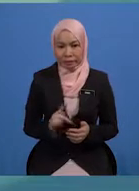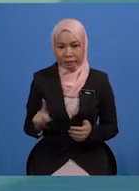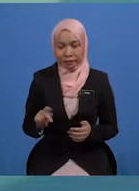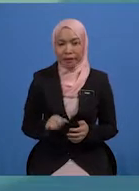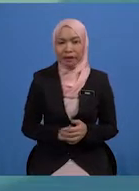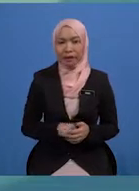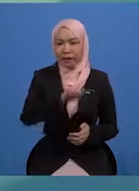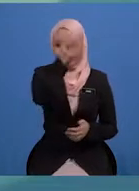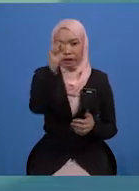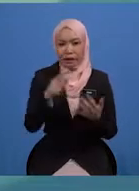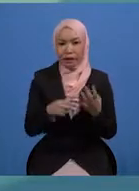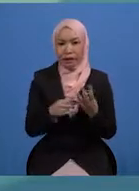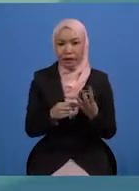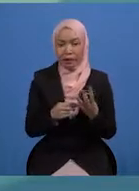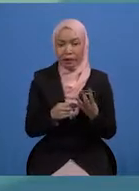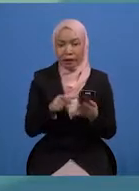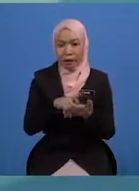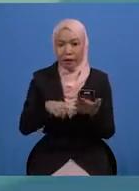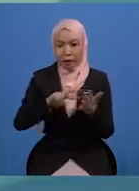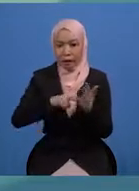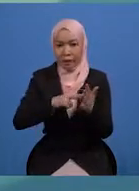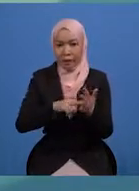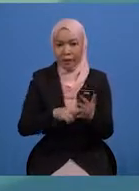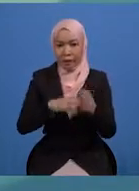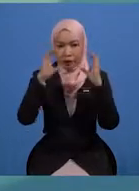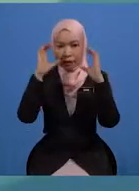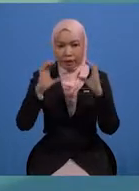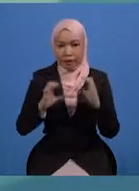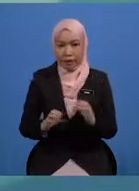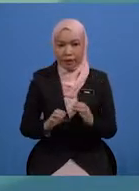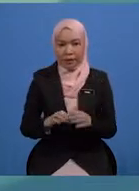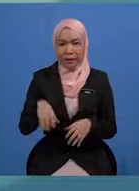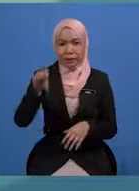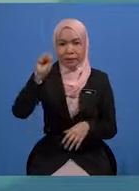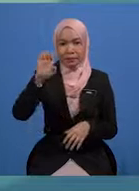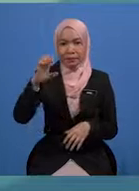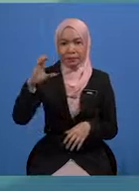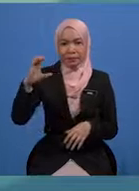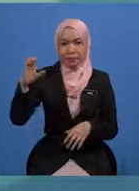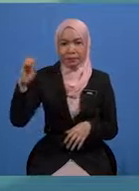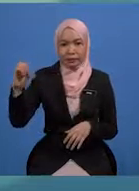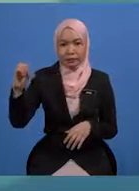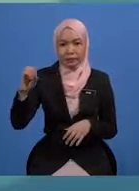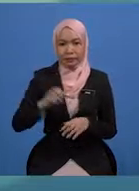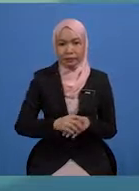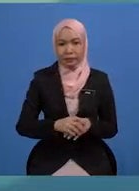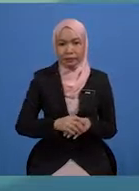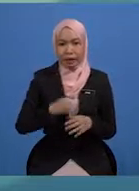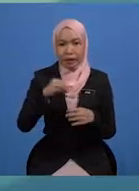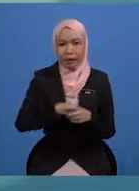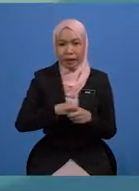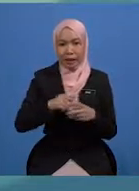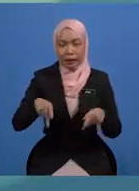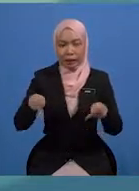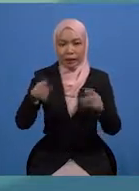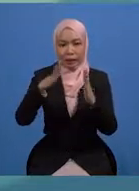Soalan keempat, apakah maksud teknik seco su fresco dalam